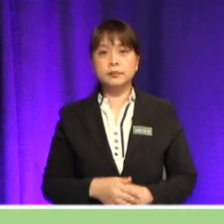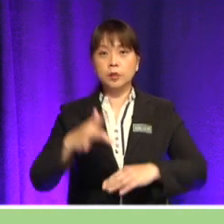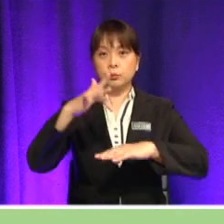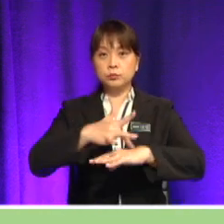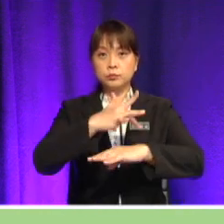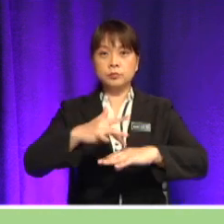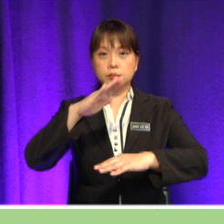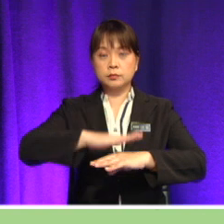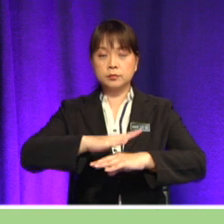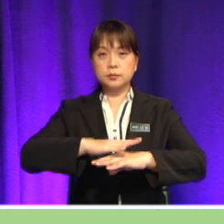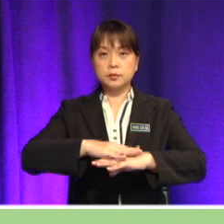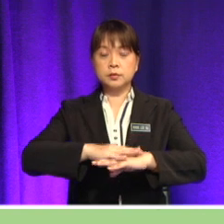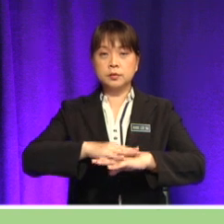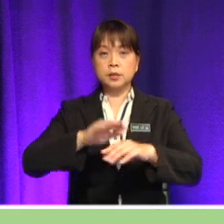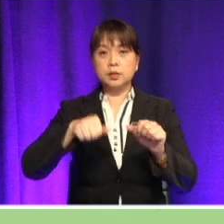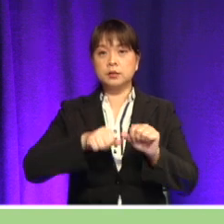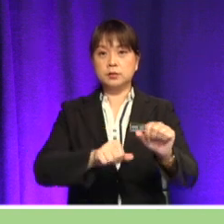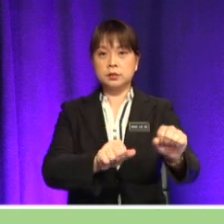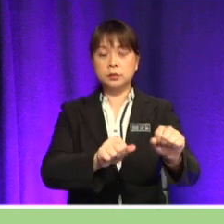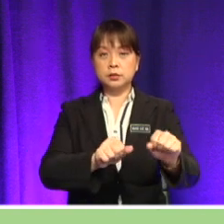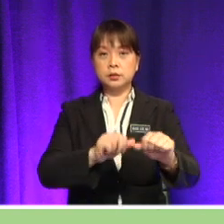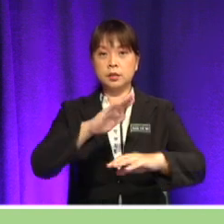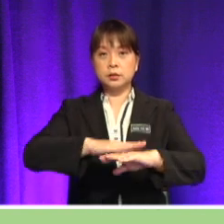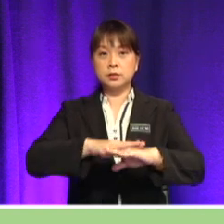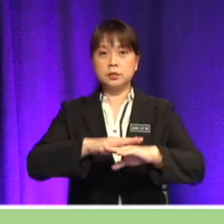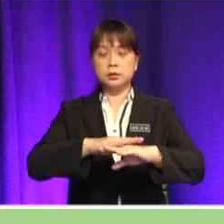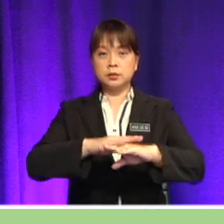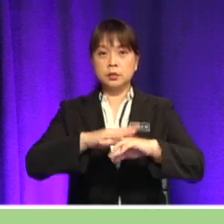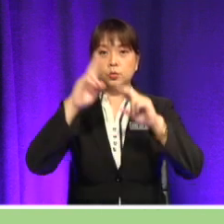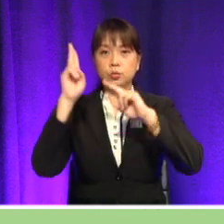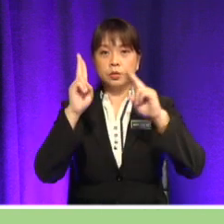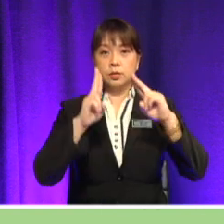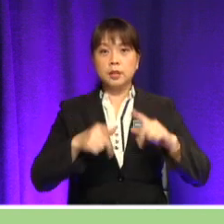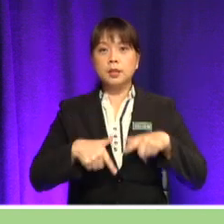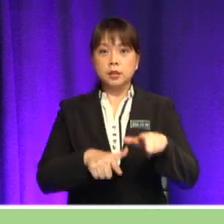atas itu aliran udara berhala cuti sama juga sebenarnya